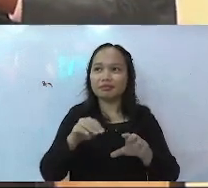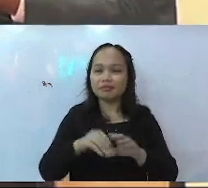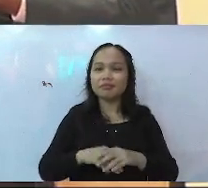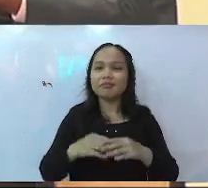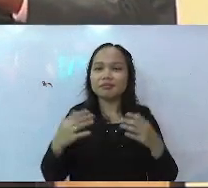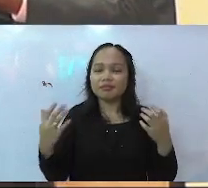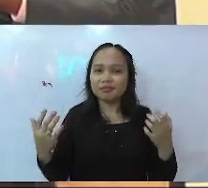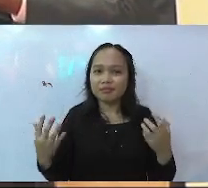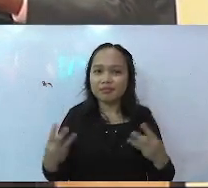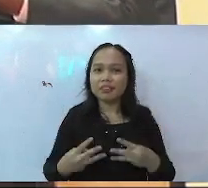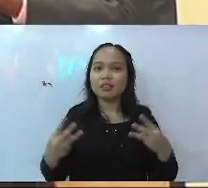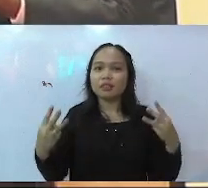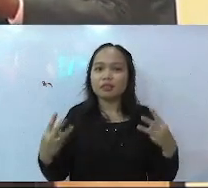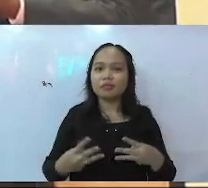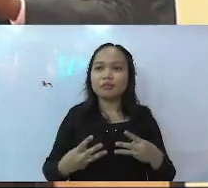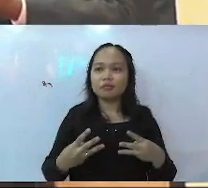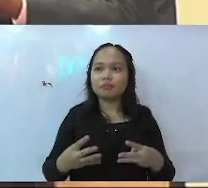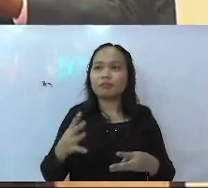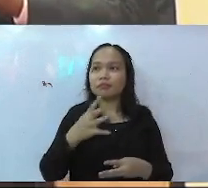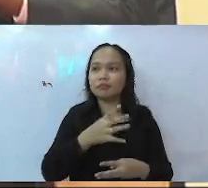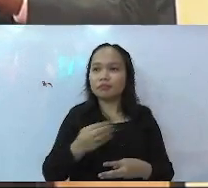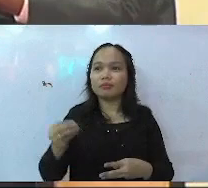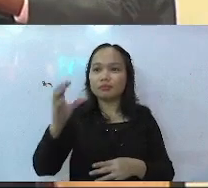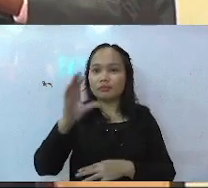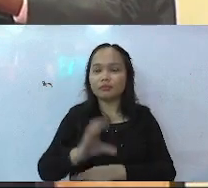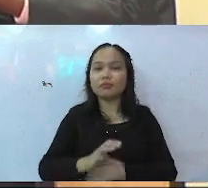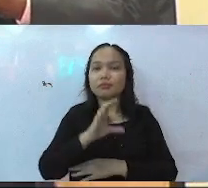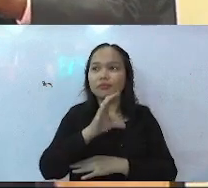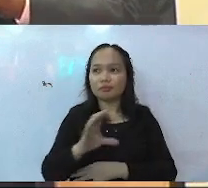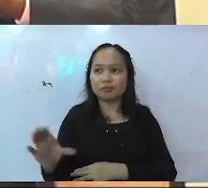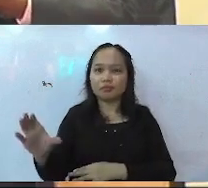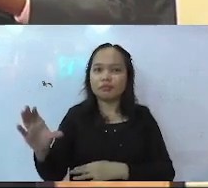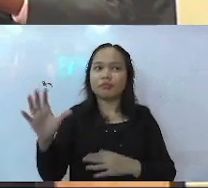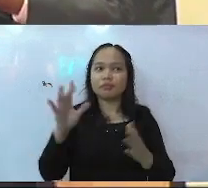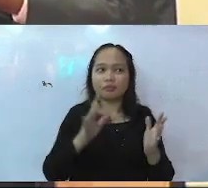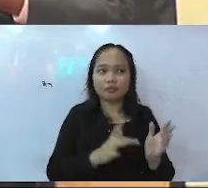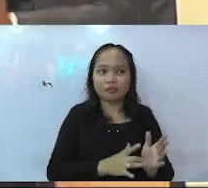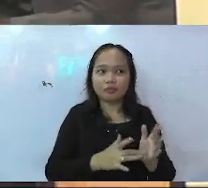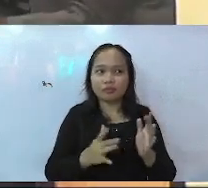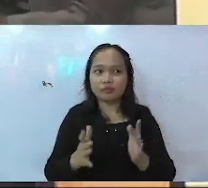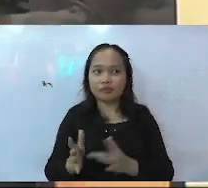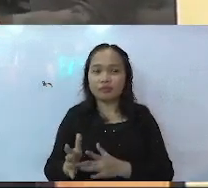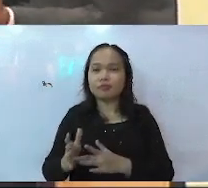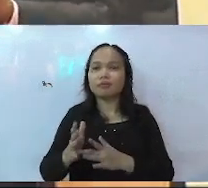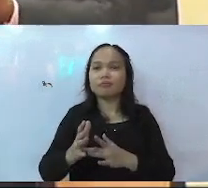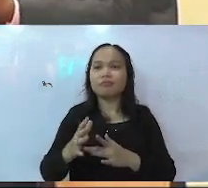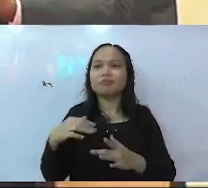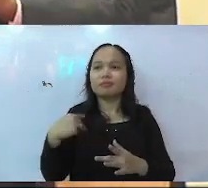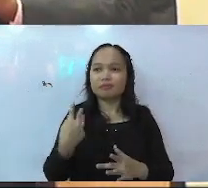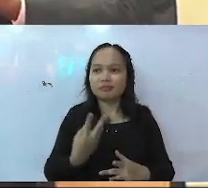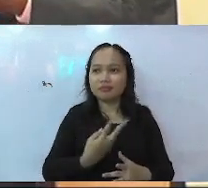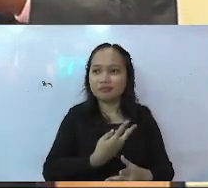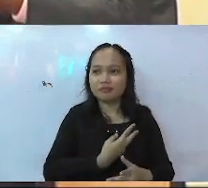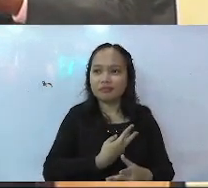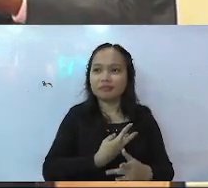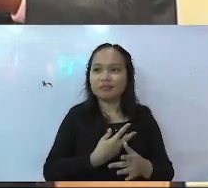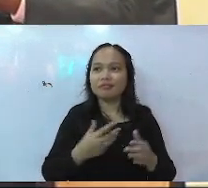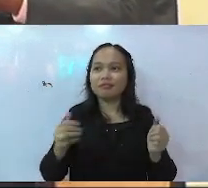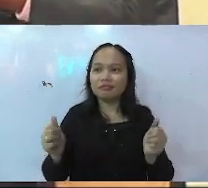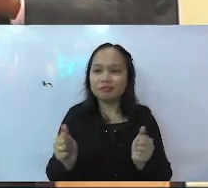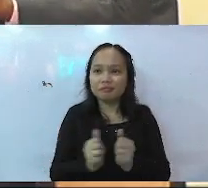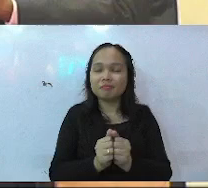laban am ang krus ni Hesus ang nasa